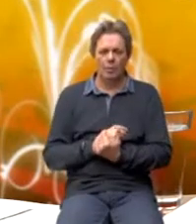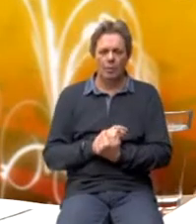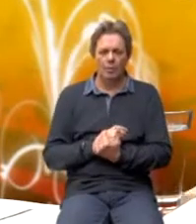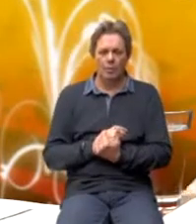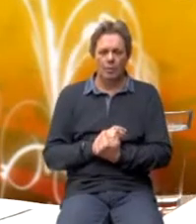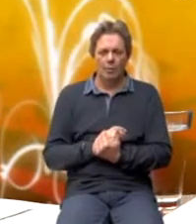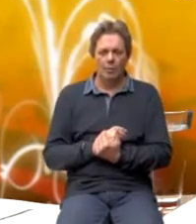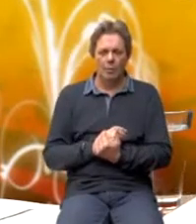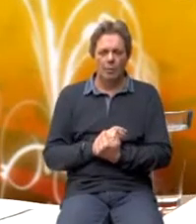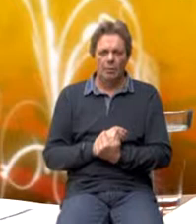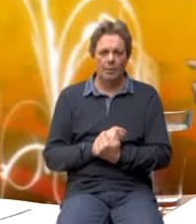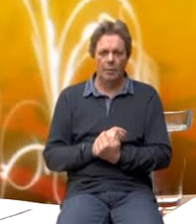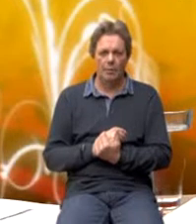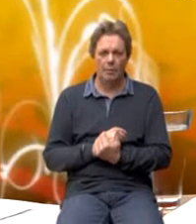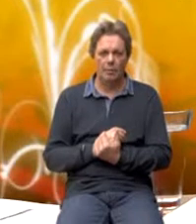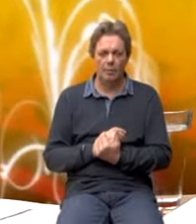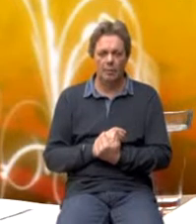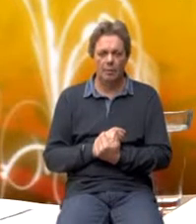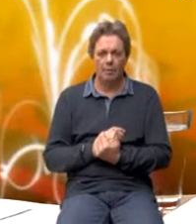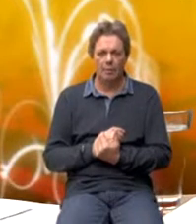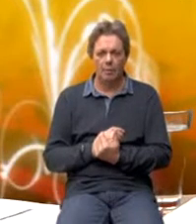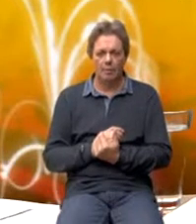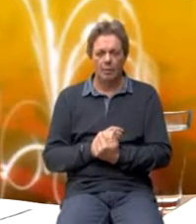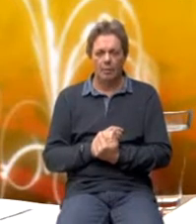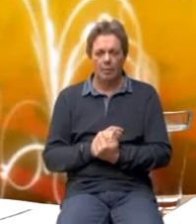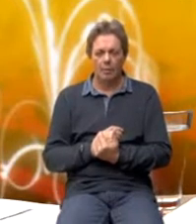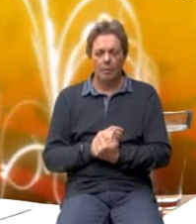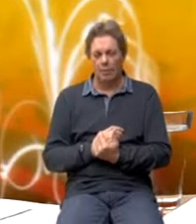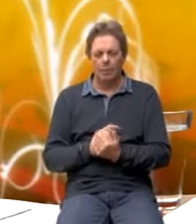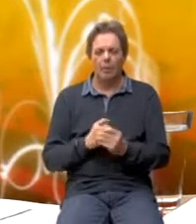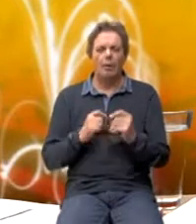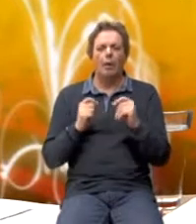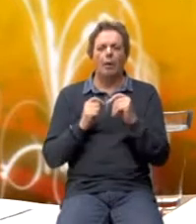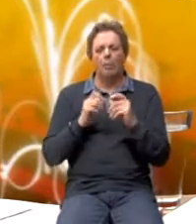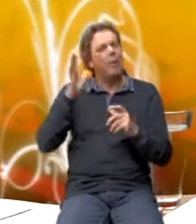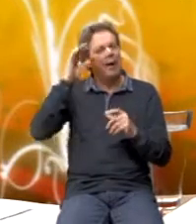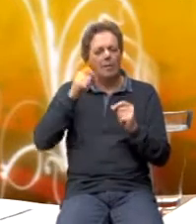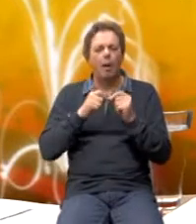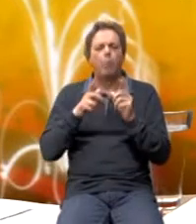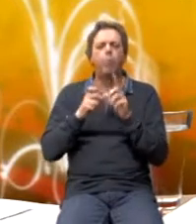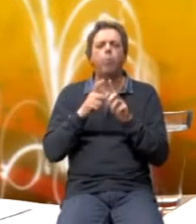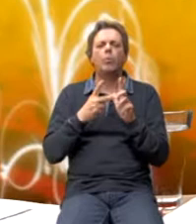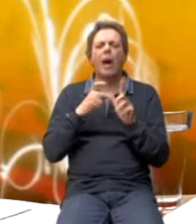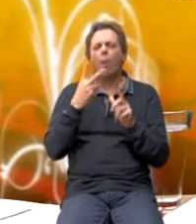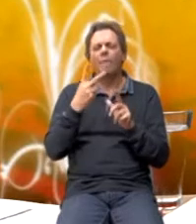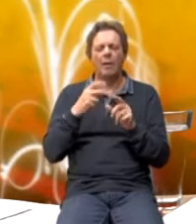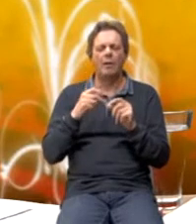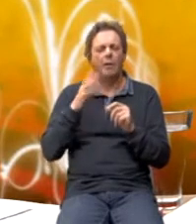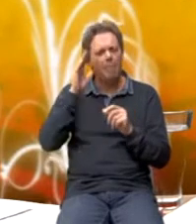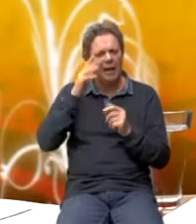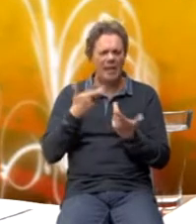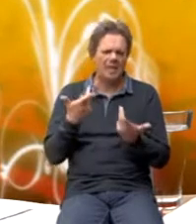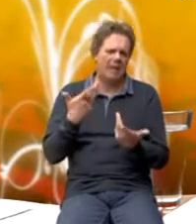otvorenih očiju, da ja Burdanov magarac, da kažem što je to. To je u srednjem vijeku jedan sociolog,